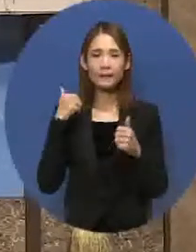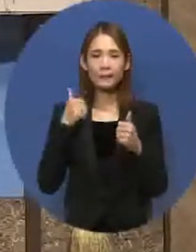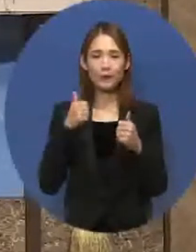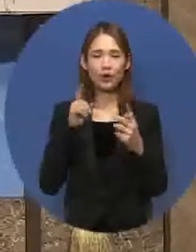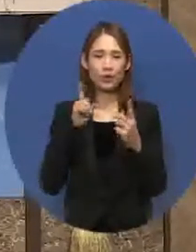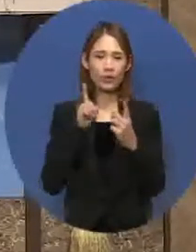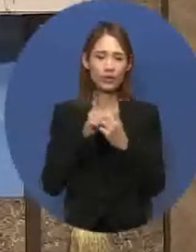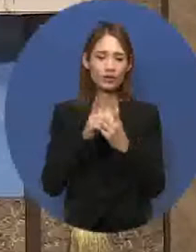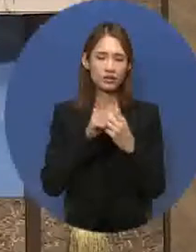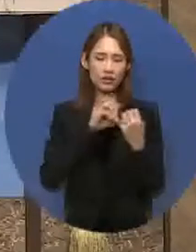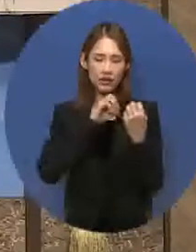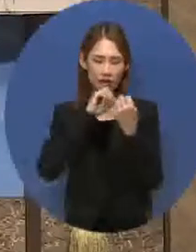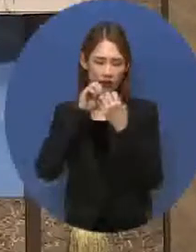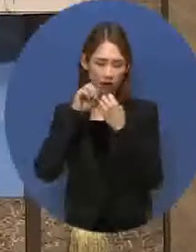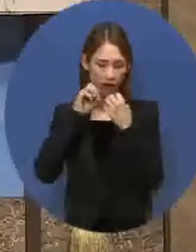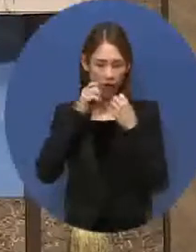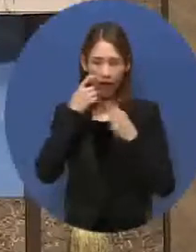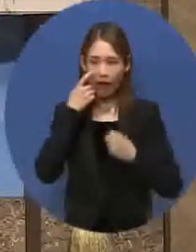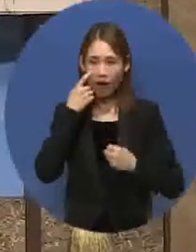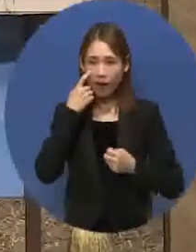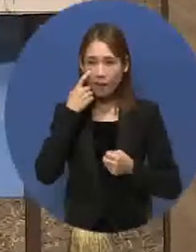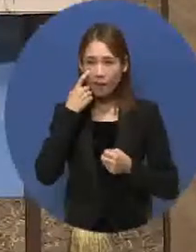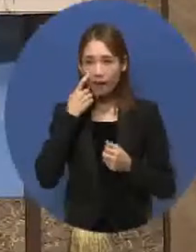나누니까 네.